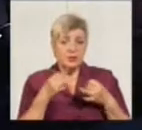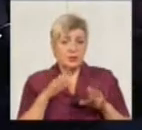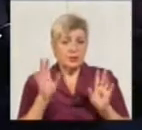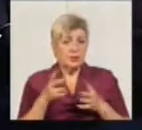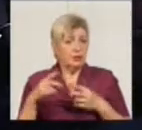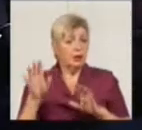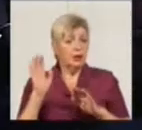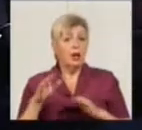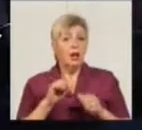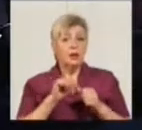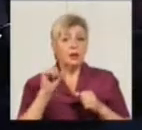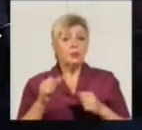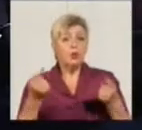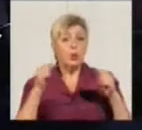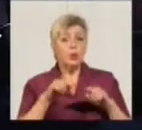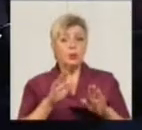того, немає